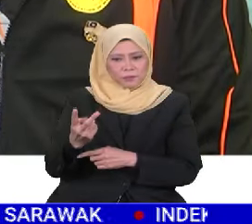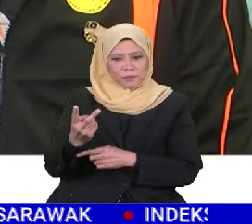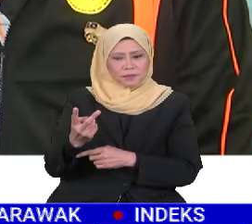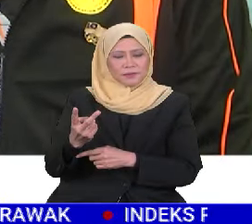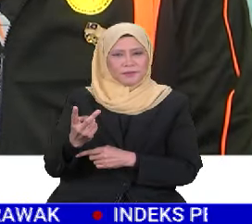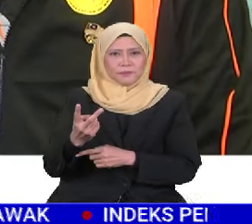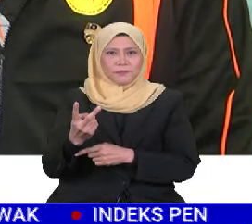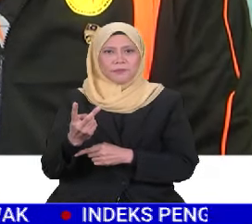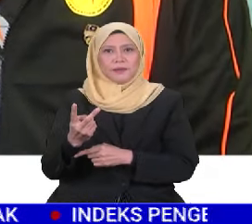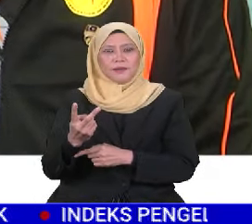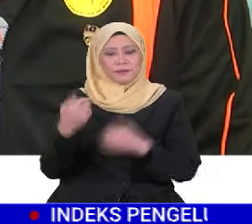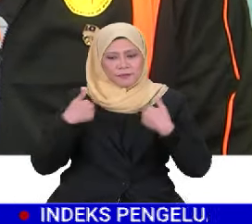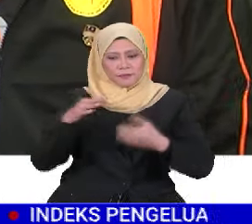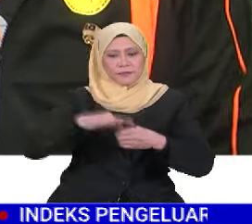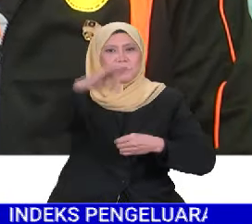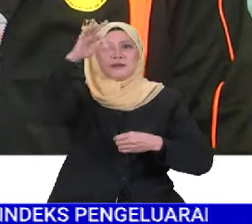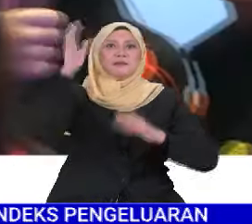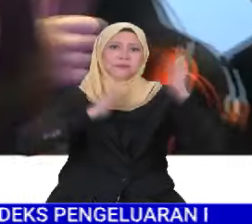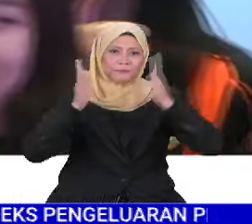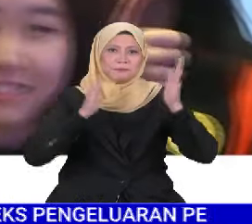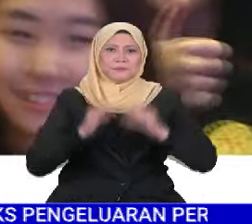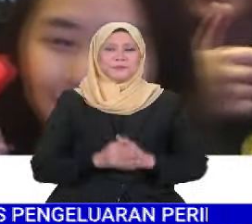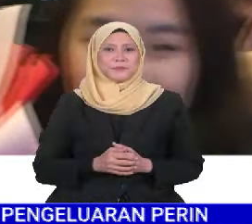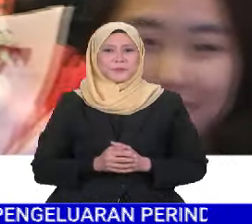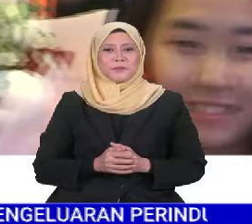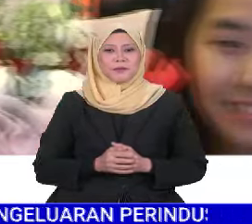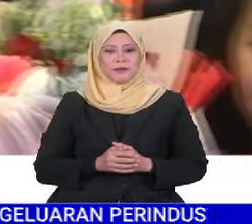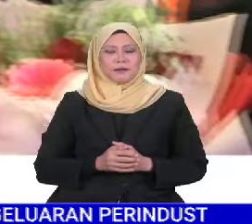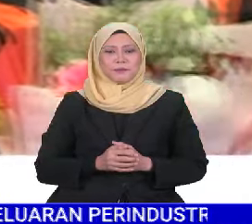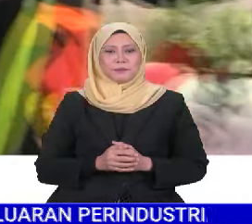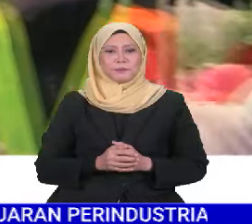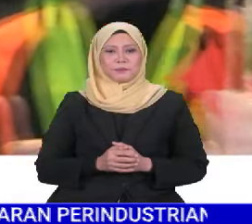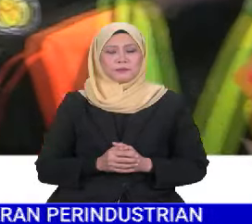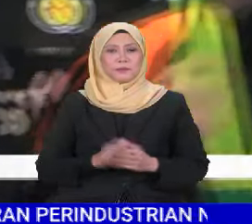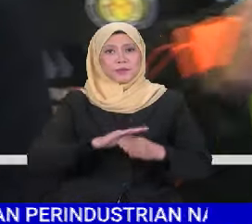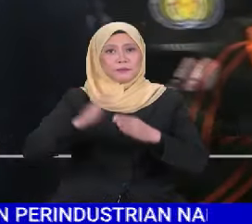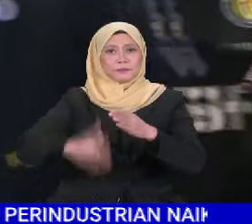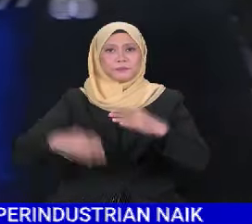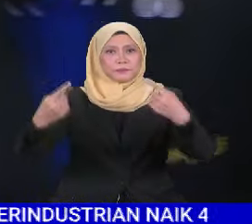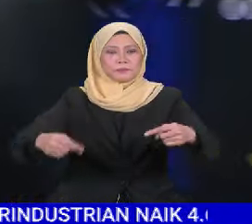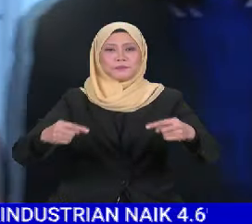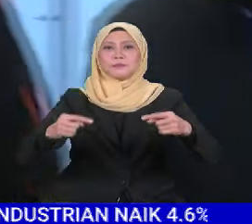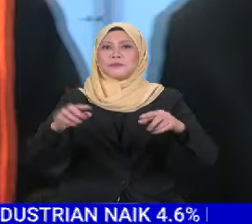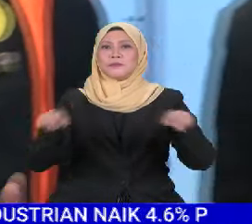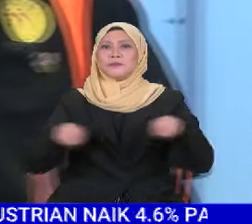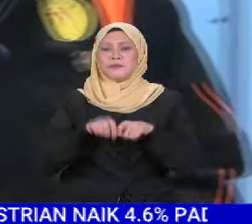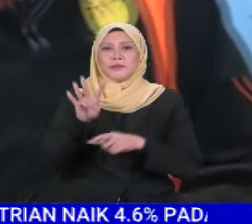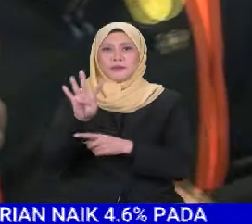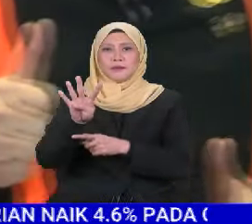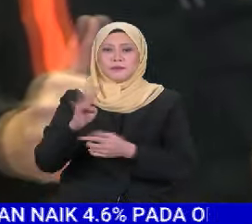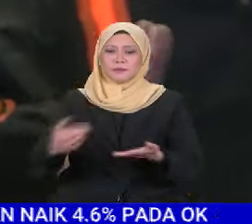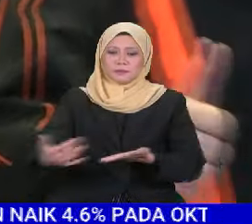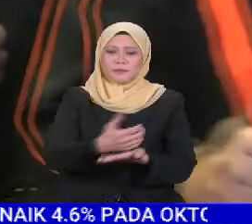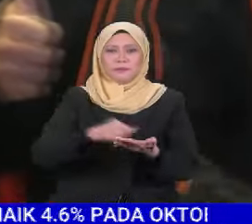memang ada semangat Malaysia skuad negara menambahkan Sanga dikerukan keempat keseluruhan selepas